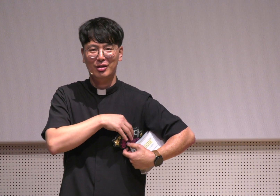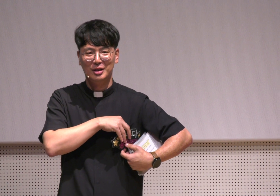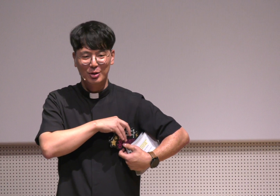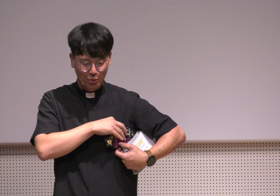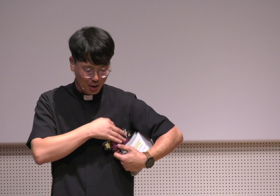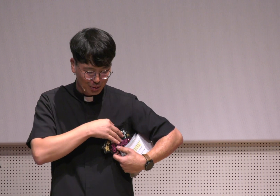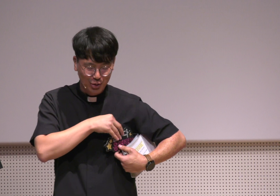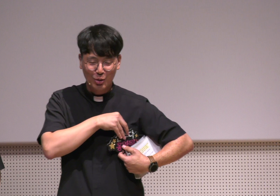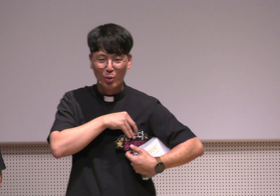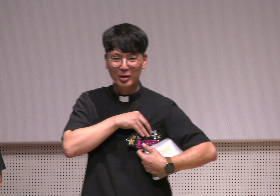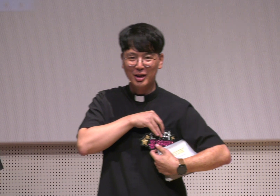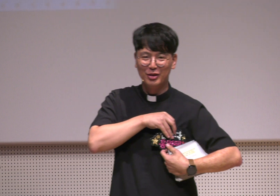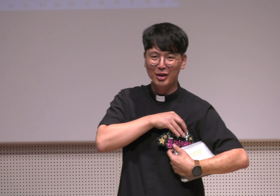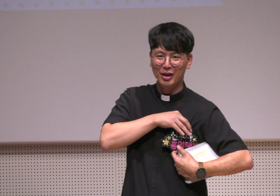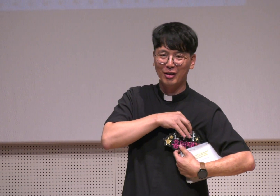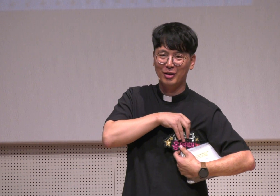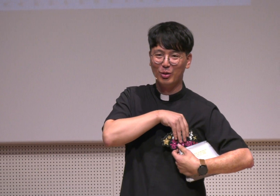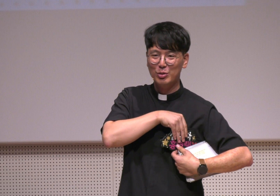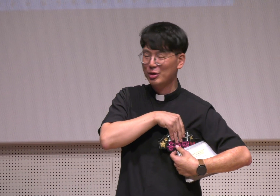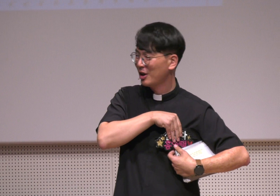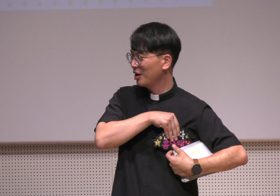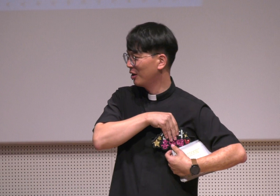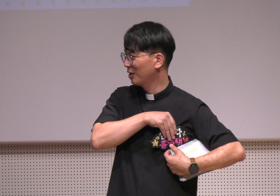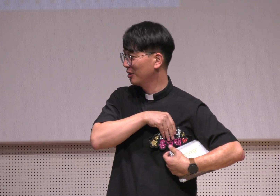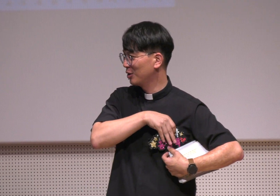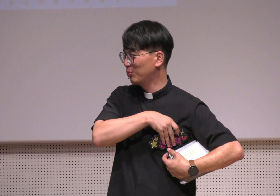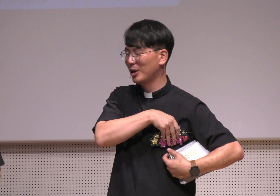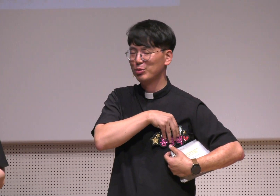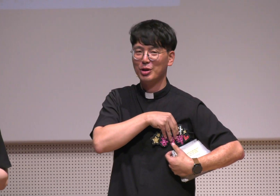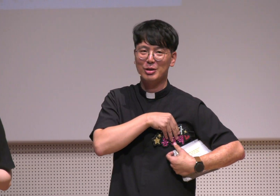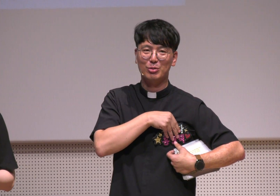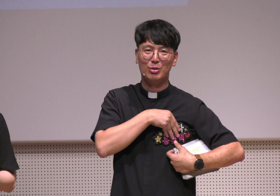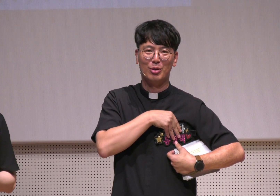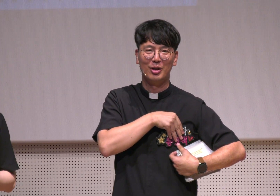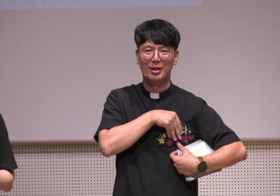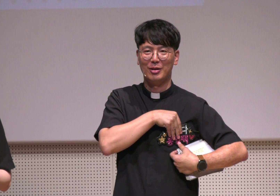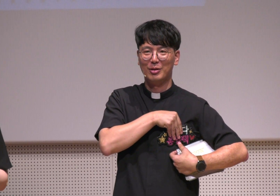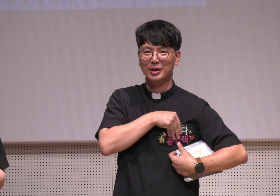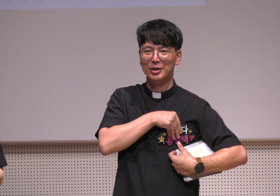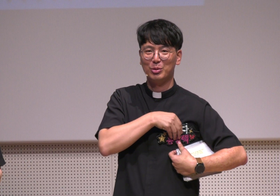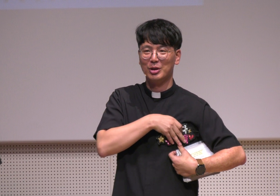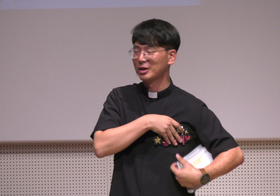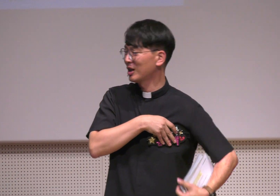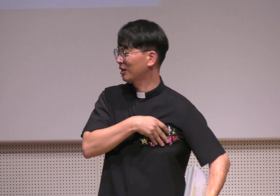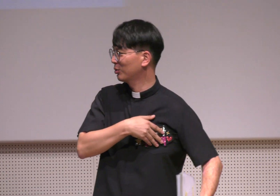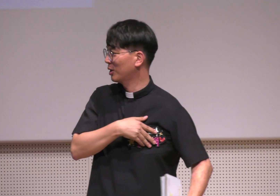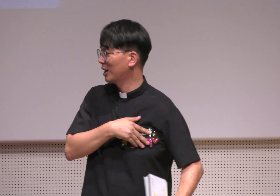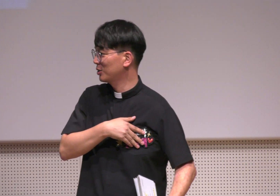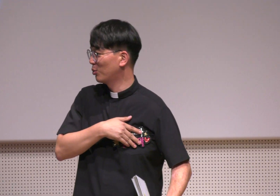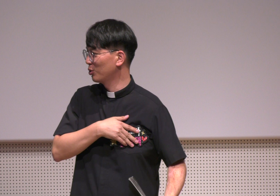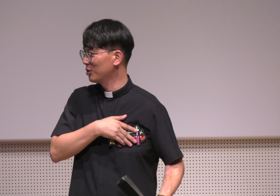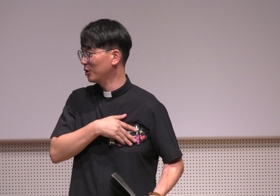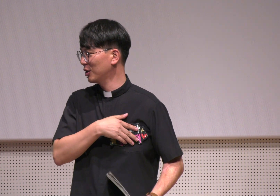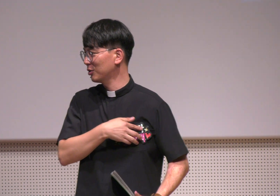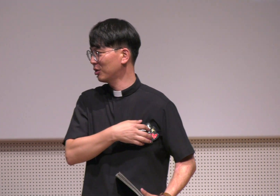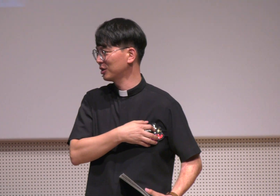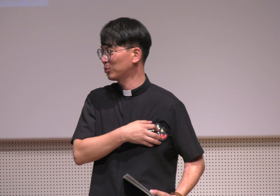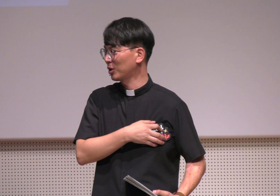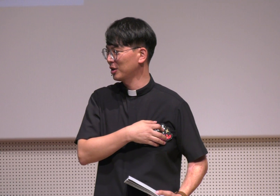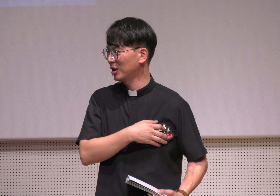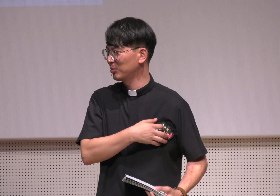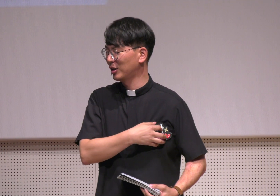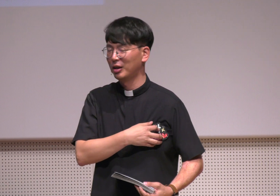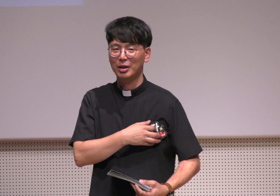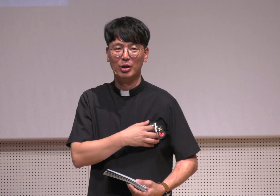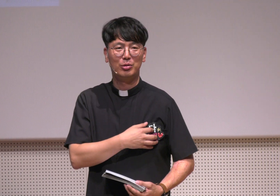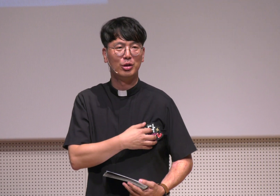어떻게 요청할 수 있을까 고민을 했는데 너무 흔쾌히 기쁘게 해주셔가지고 네. 이런 또 영상 또 같이 공유할 수 있게 돼서 참